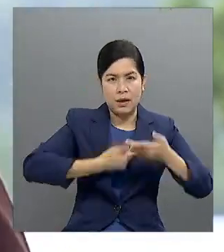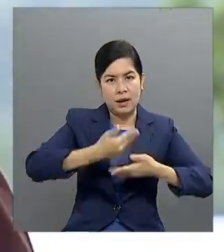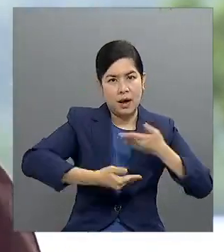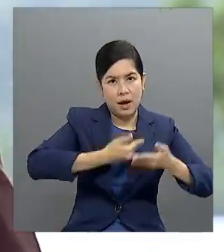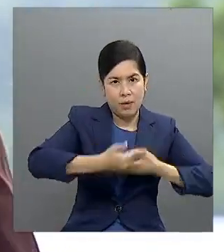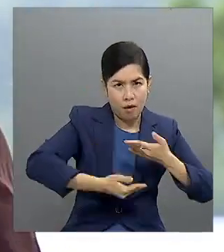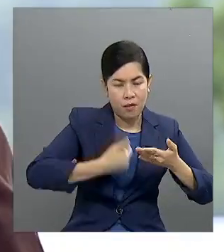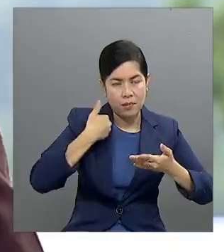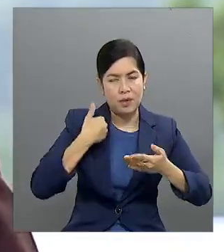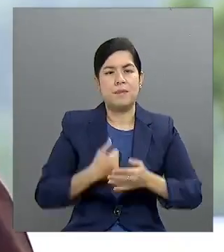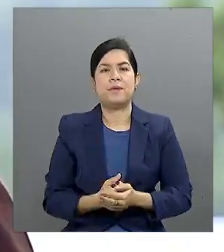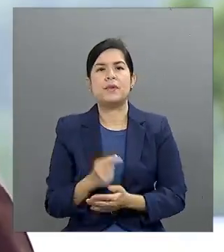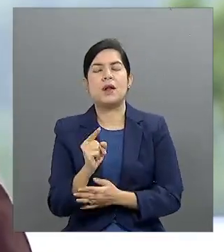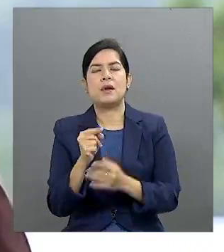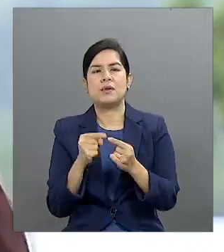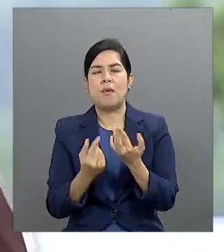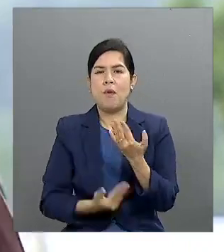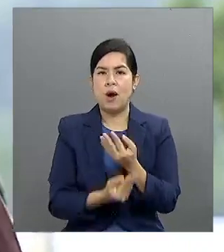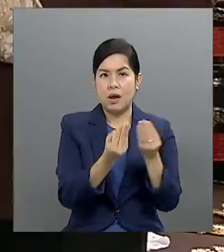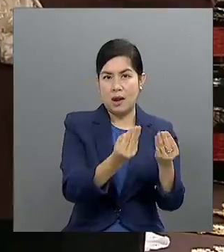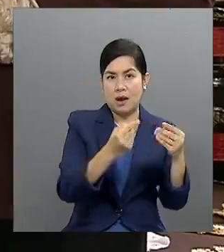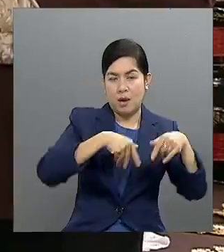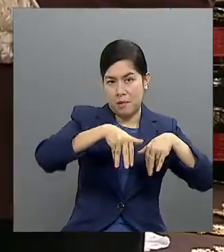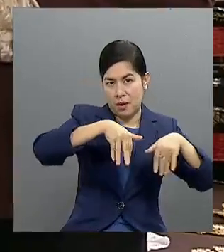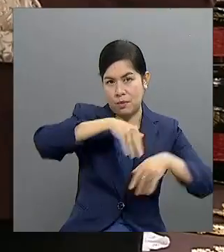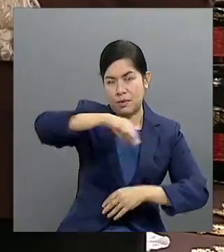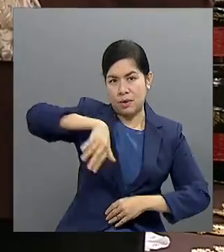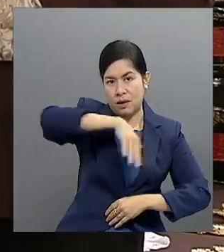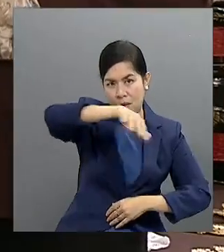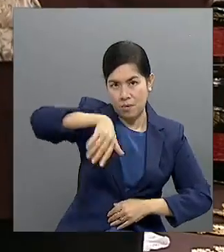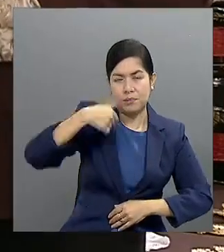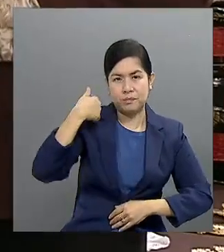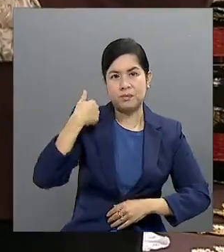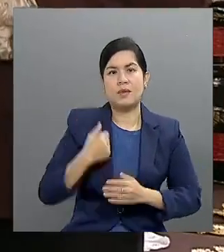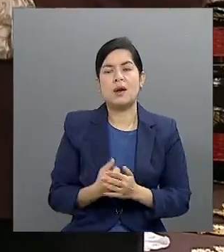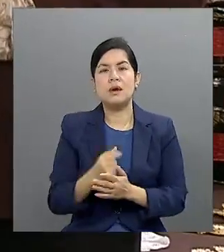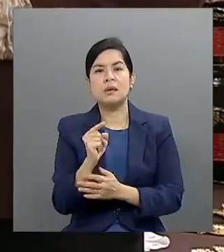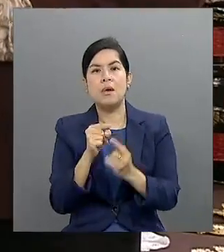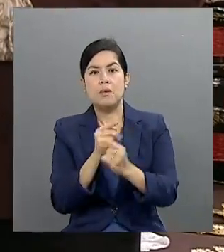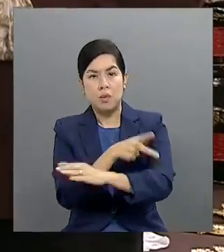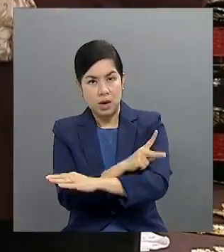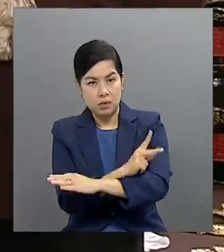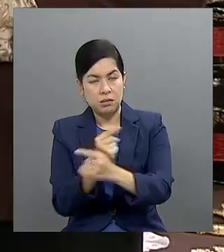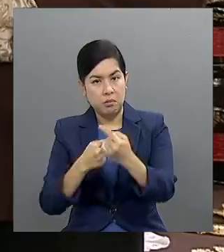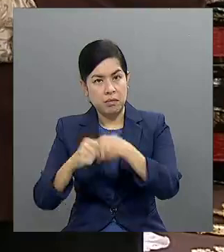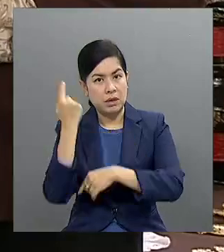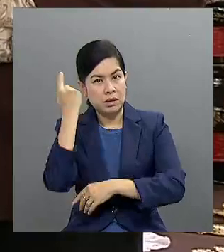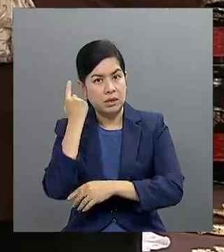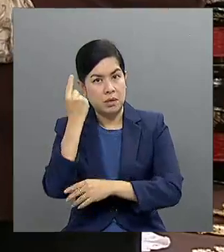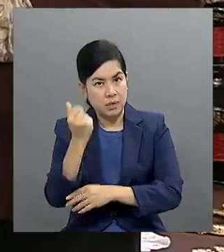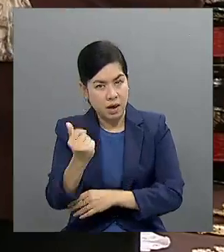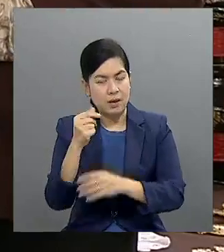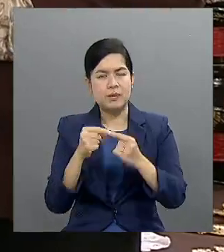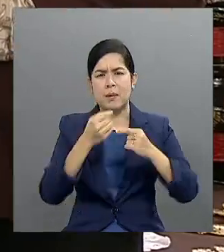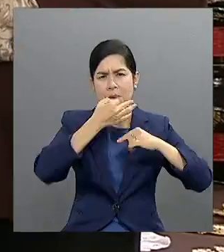นึ่งเป็นการสร้างโอกาสให้กับทุกๆคนครับ ใช่แล้วค่ะภูเก็ตสามารถเที่ยวได้ทุกวันไม่ว่าจะเป็นย่านไหนนะคะไม่ได้มีแค่ทะเลไม่ได้มีแค่ในเรื่องของ